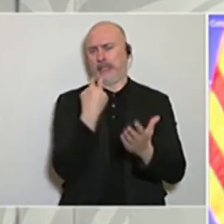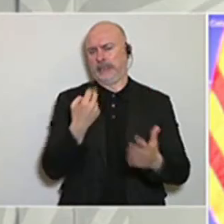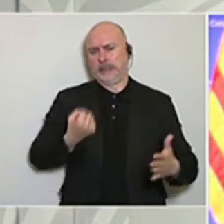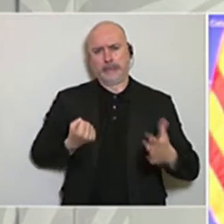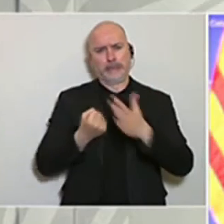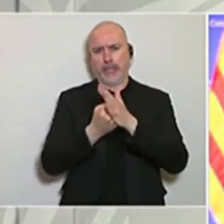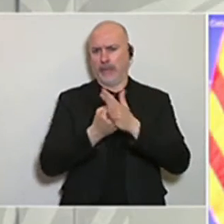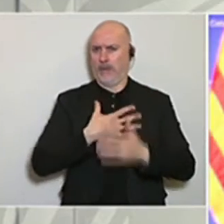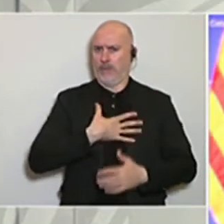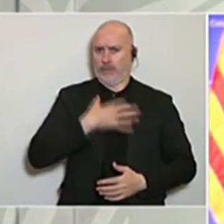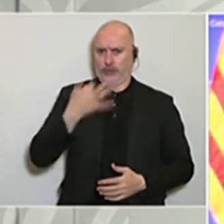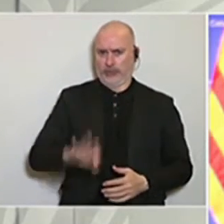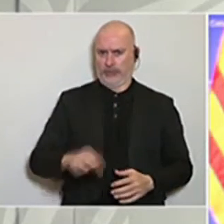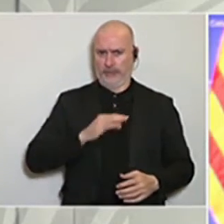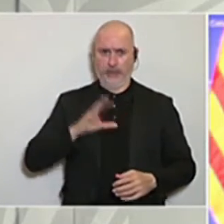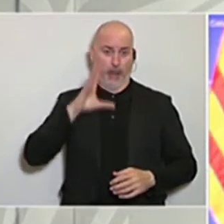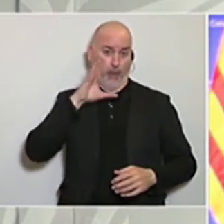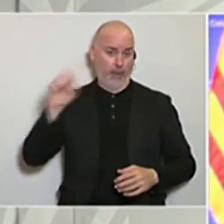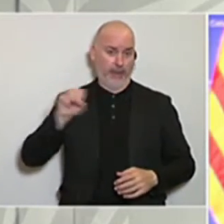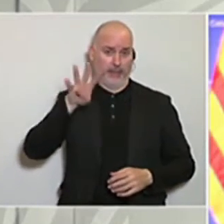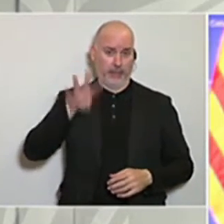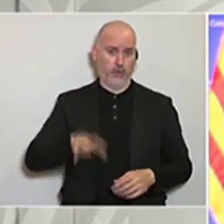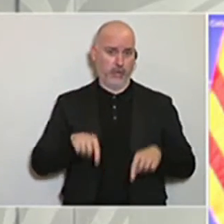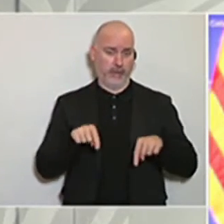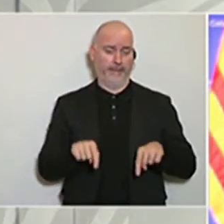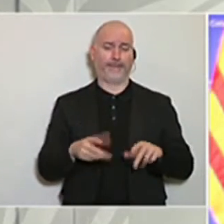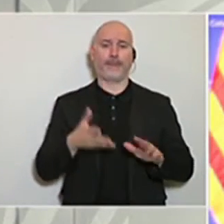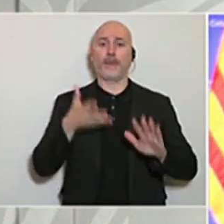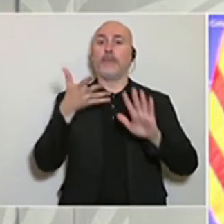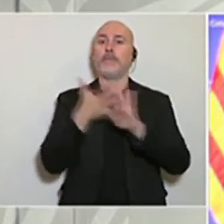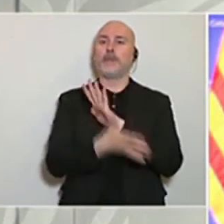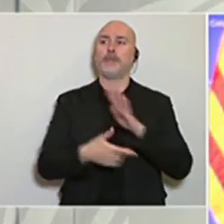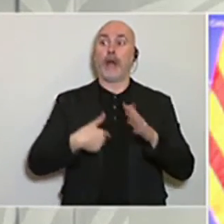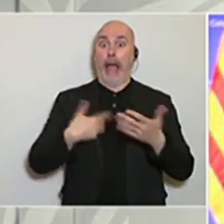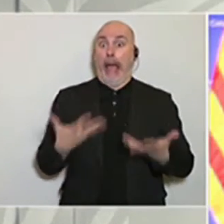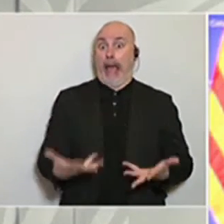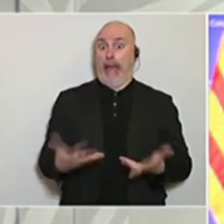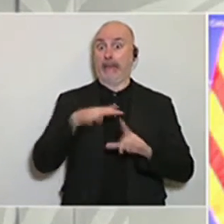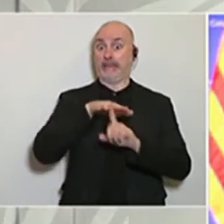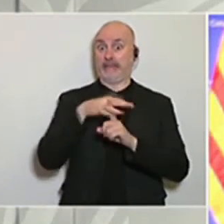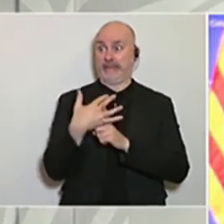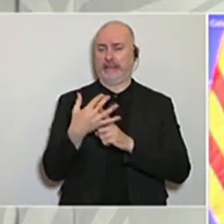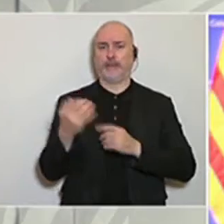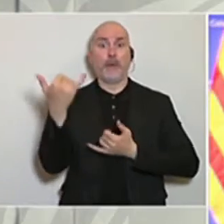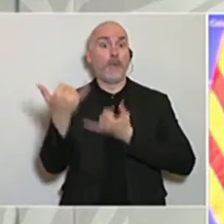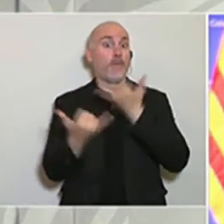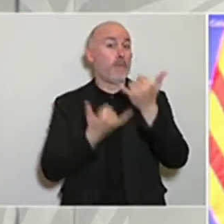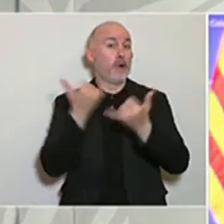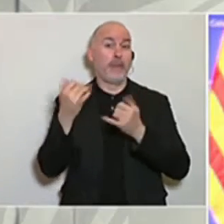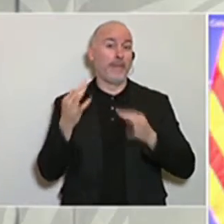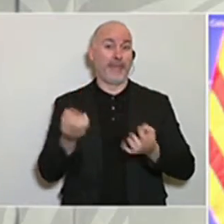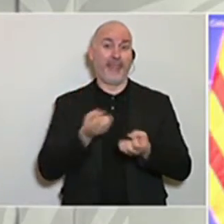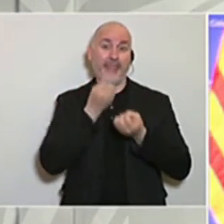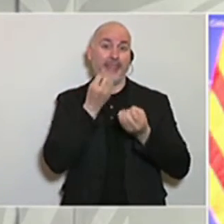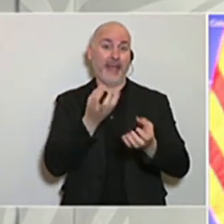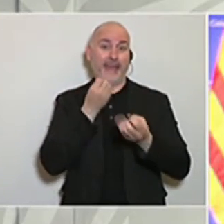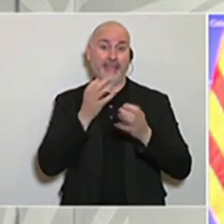possible per part del Govern de Catalunya. Per tant, nosaltres veiem que en aquests moments el problema de les dades